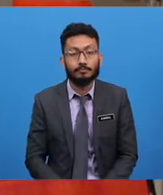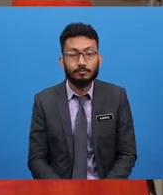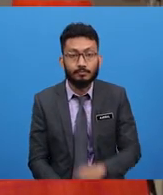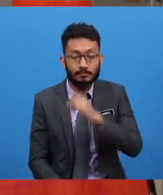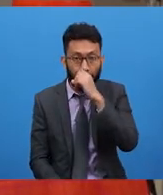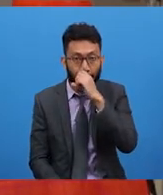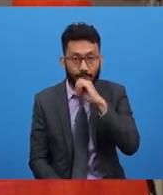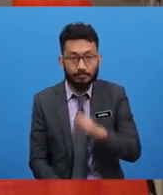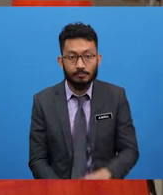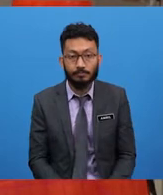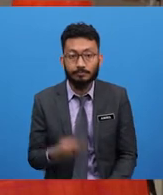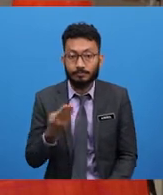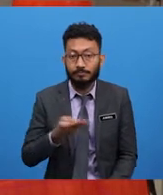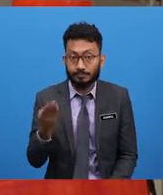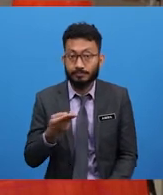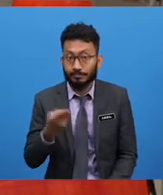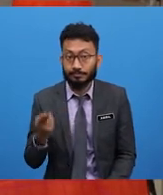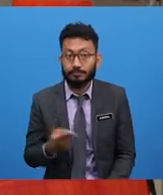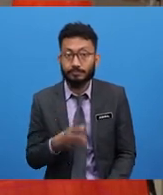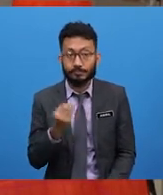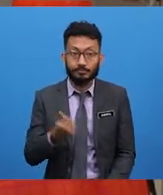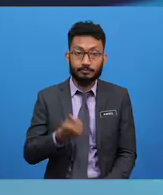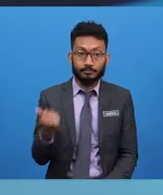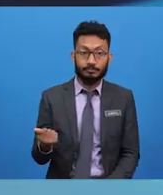Antara bahan-bahan dan peralatan digunakan ialah